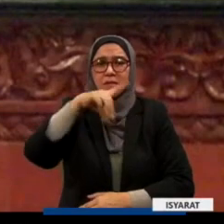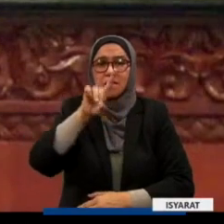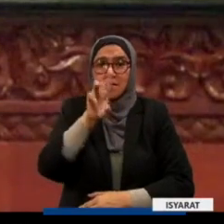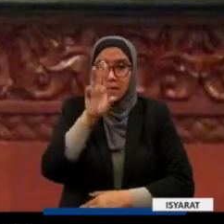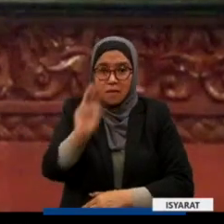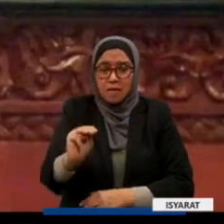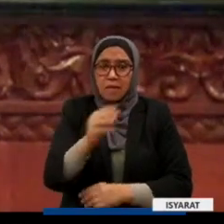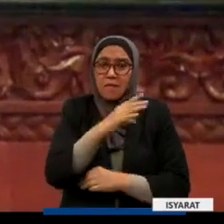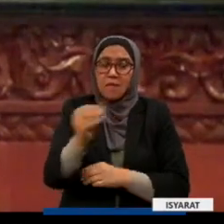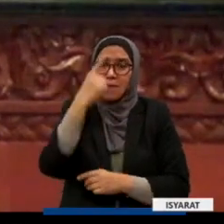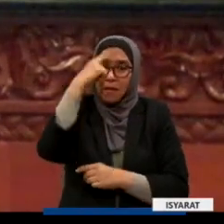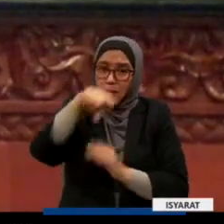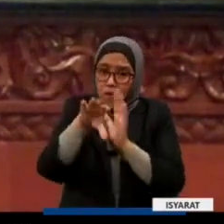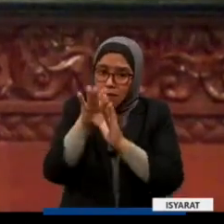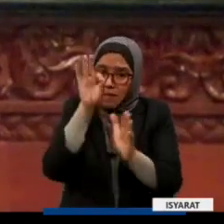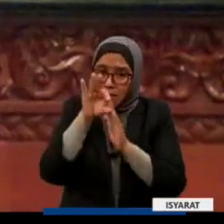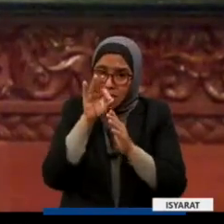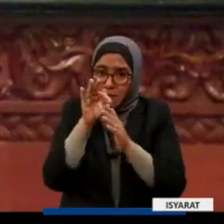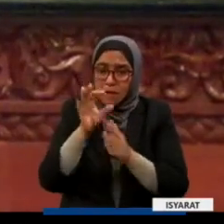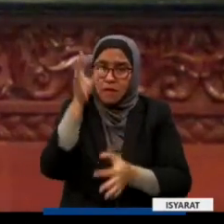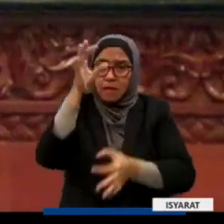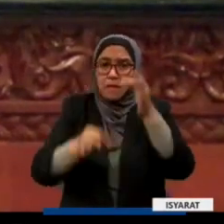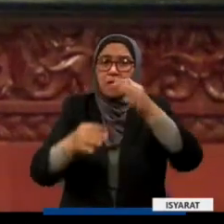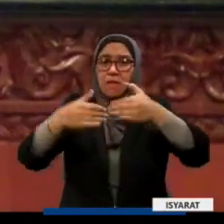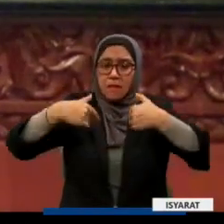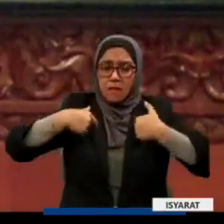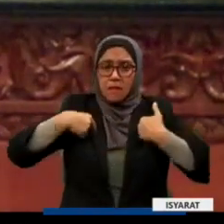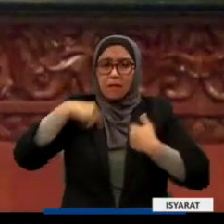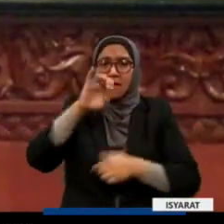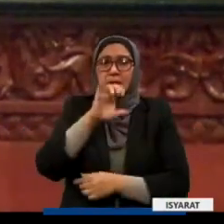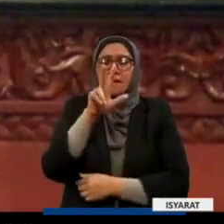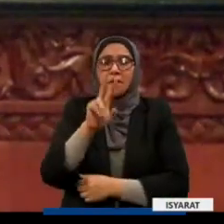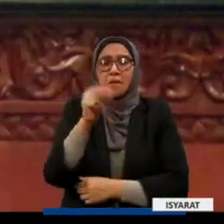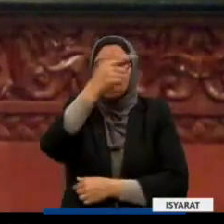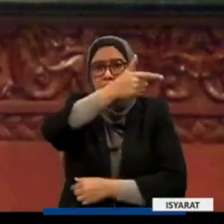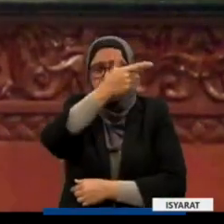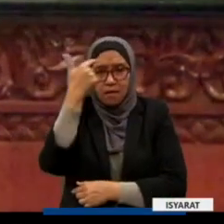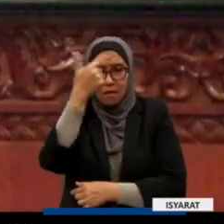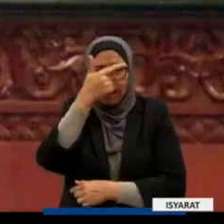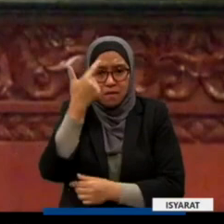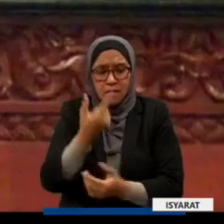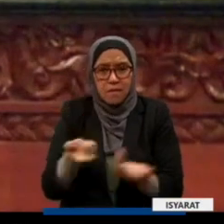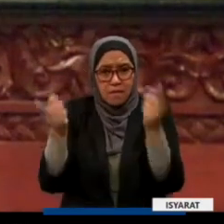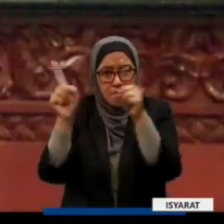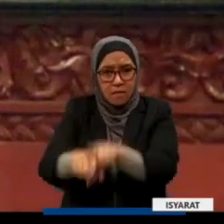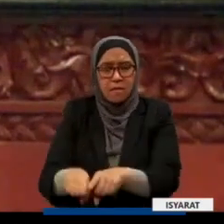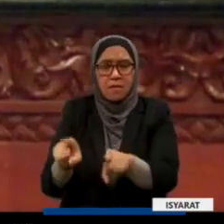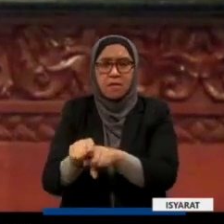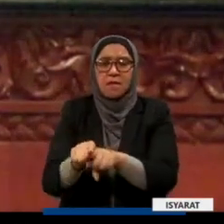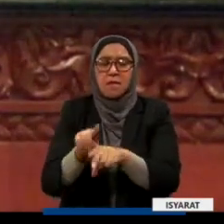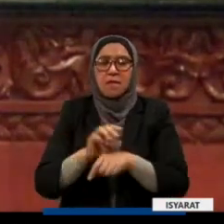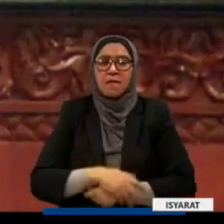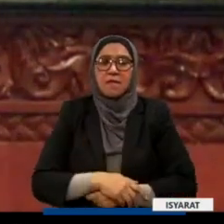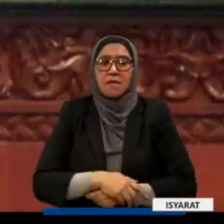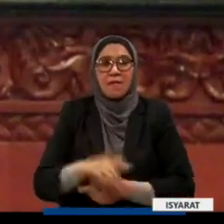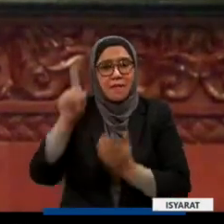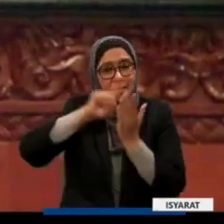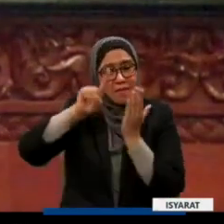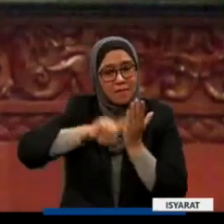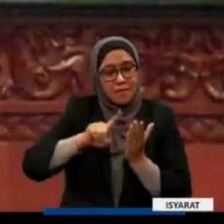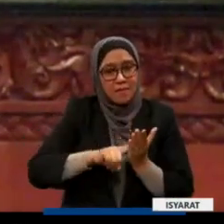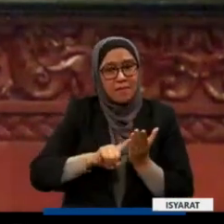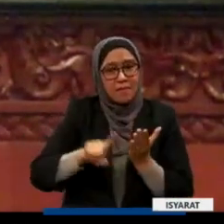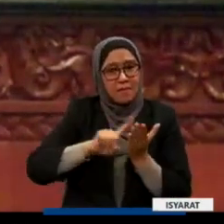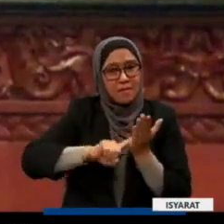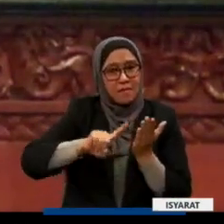pasti sekiranya wujud elemen jenazah dan mengesahkan punches sebenarnya insiden catatan oleh pihak yang